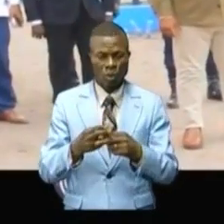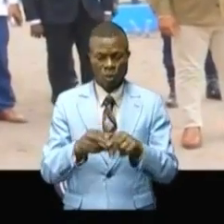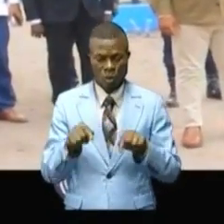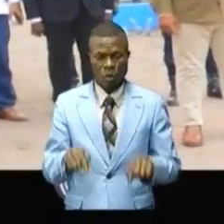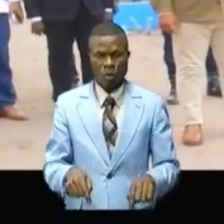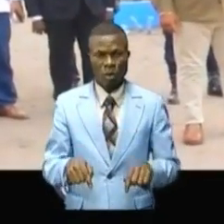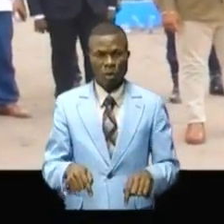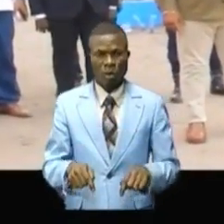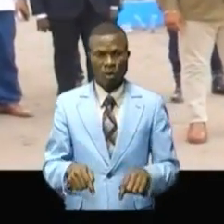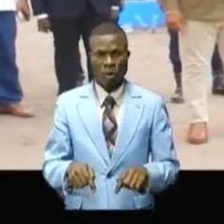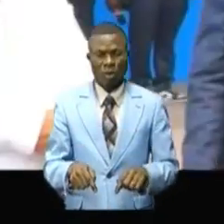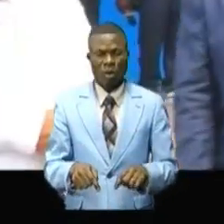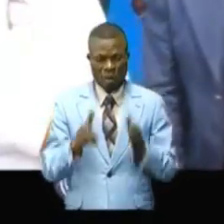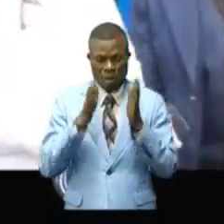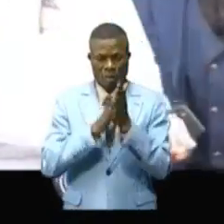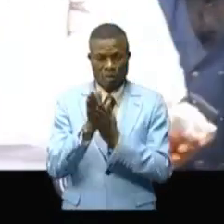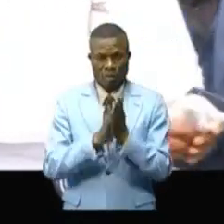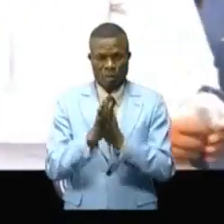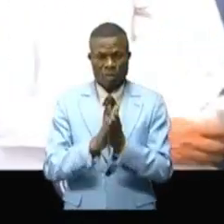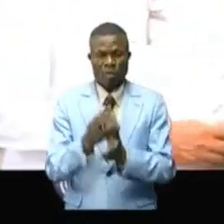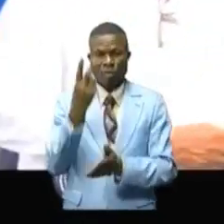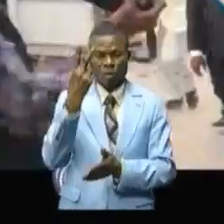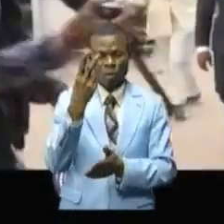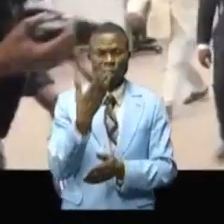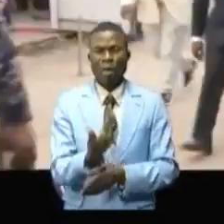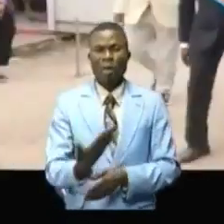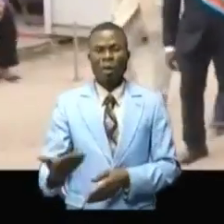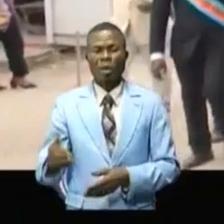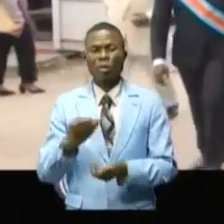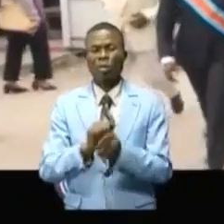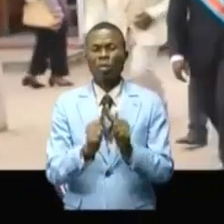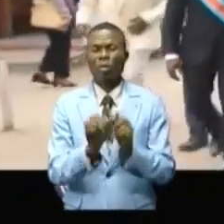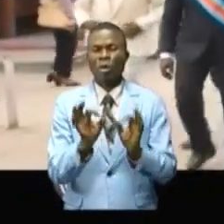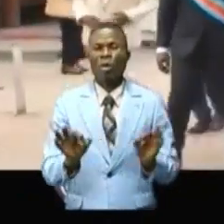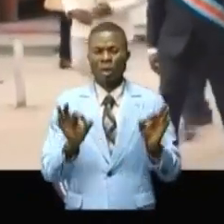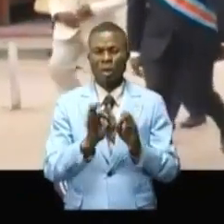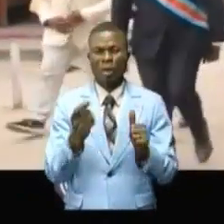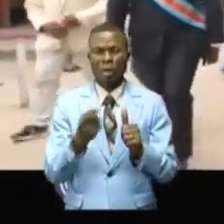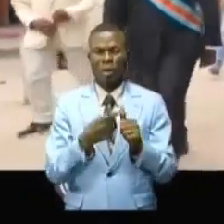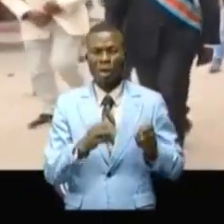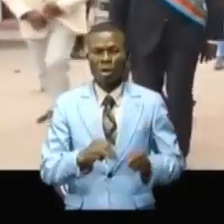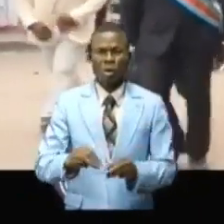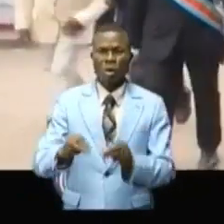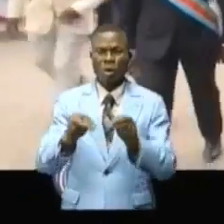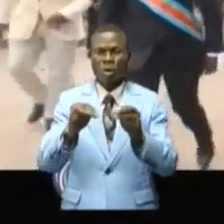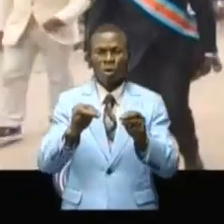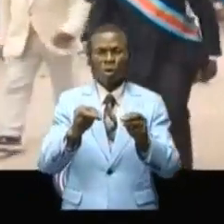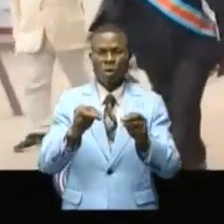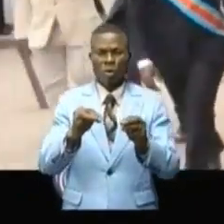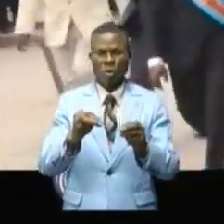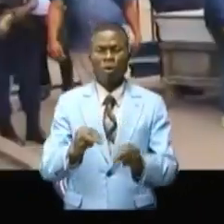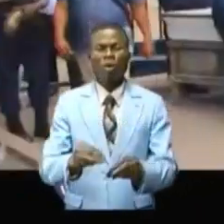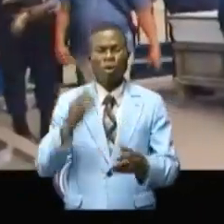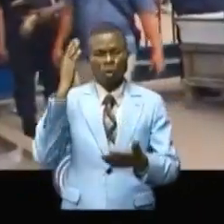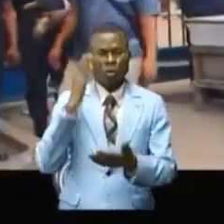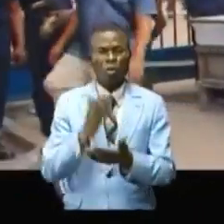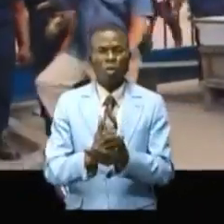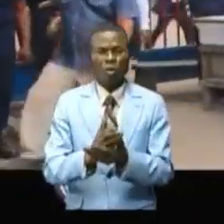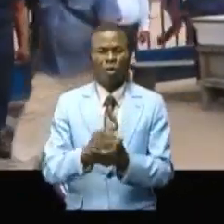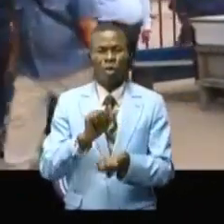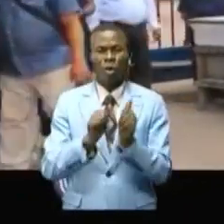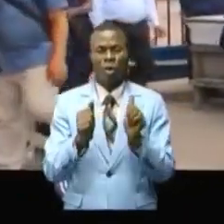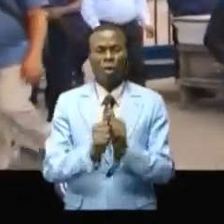jours s'est focalisée sur les deux principaux points, à savoir les mécanismes à mettre en place pour éradiquer